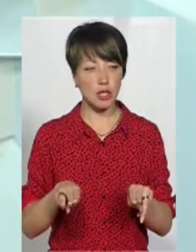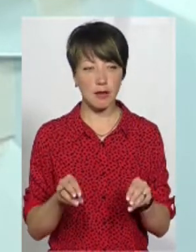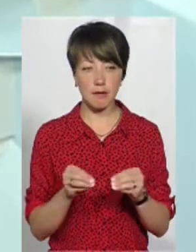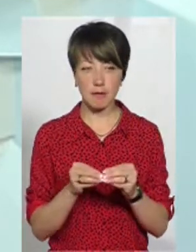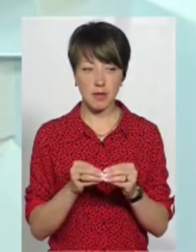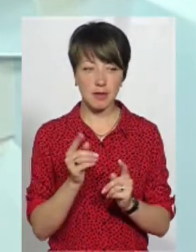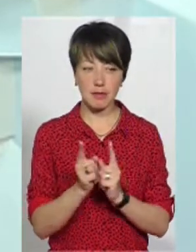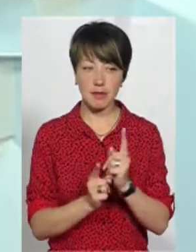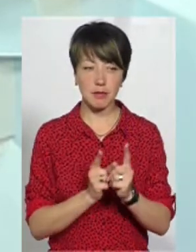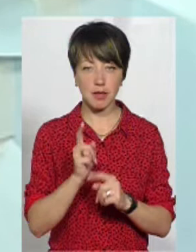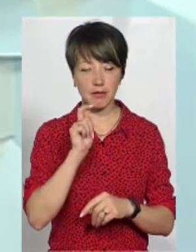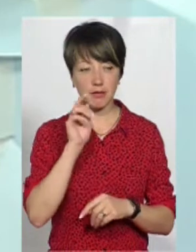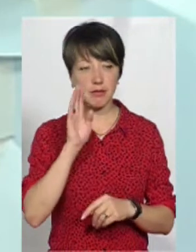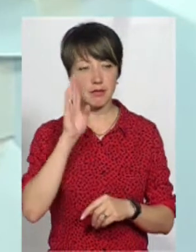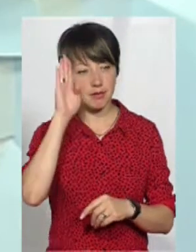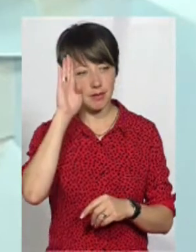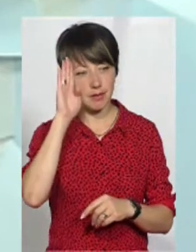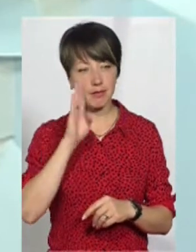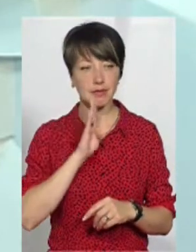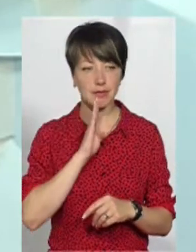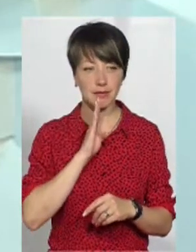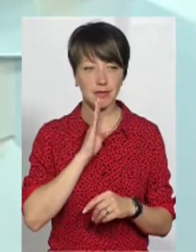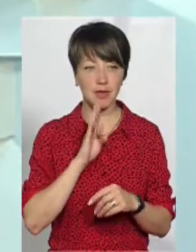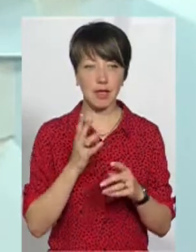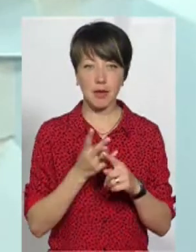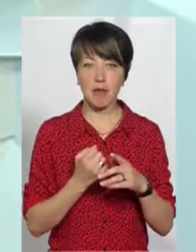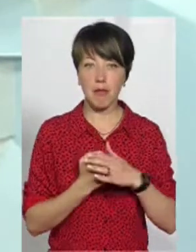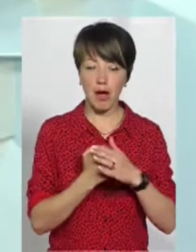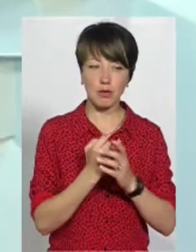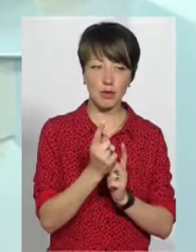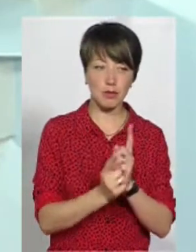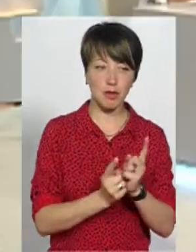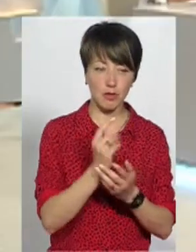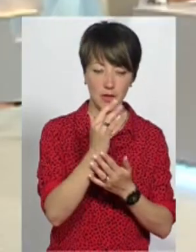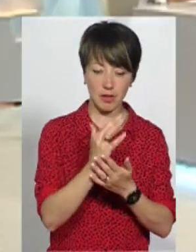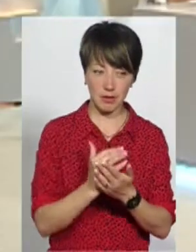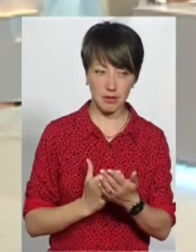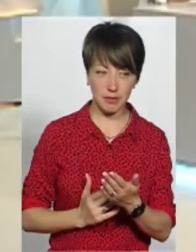без фемінітиву. Інакше цю всю базу потрібно буде змінювати.